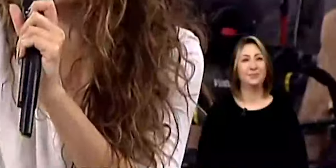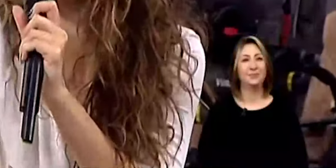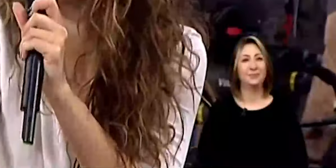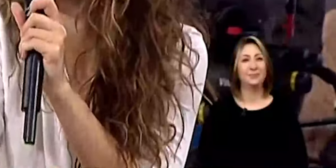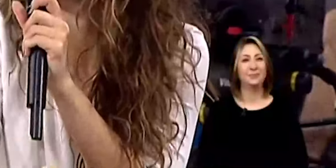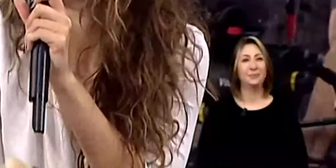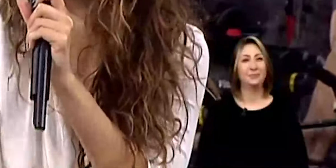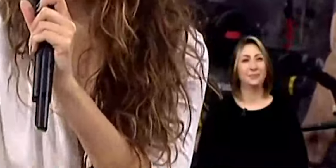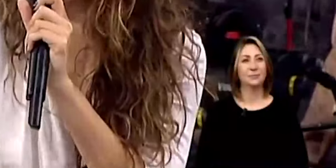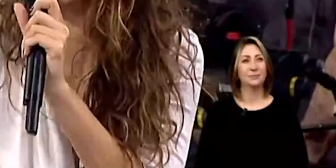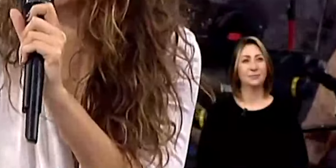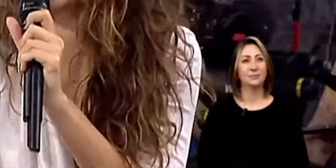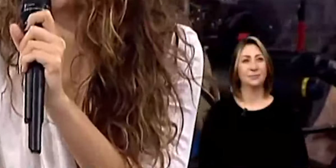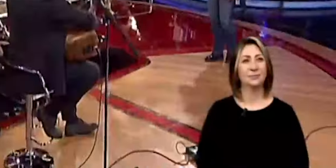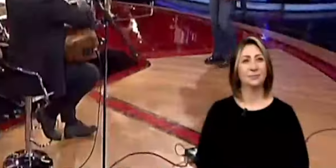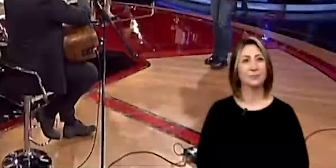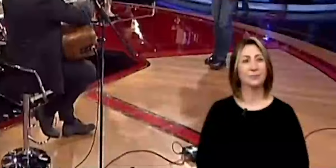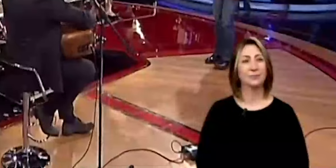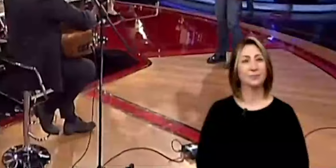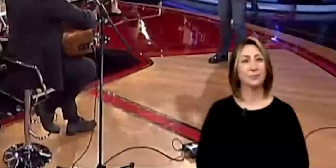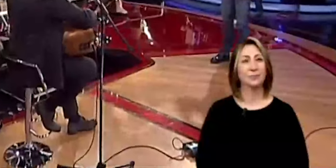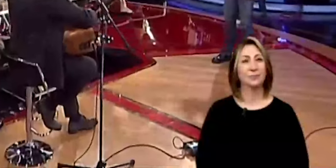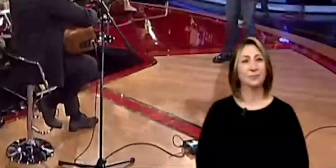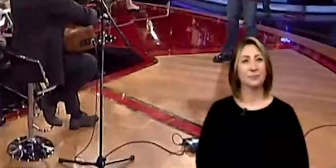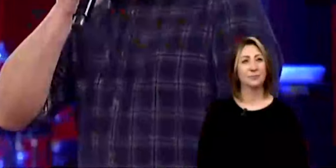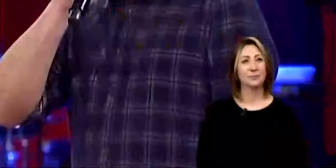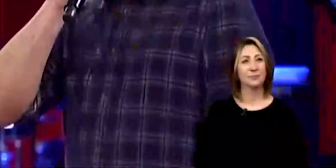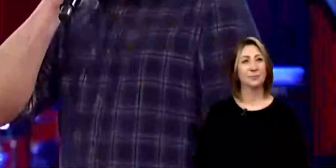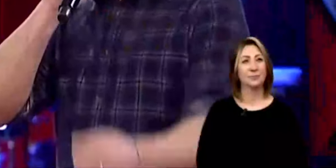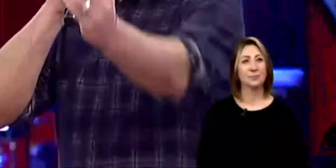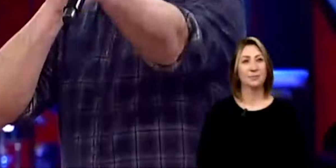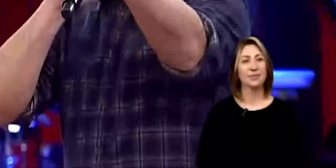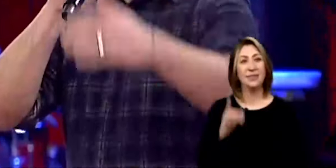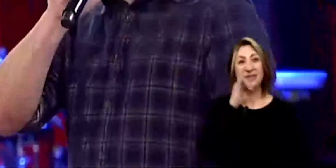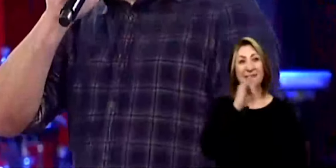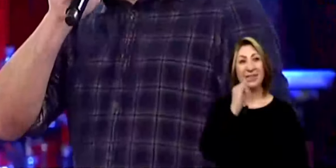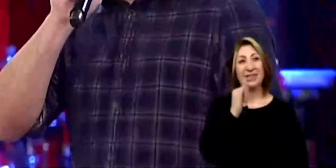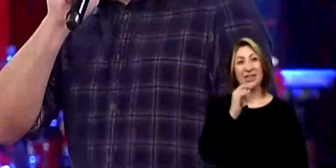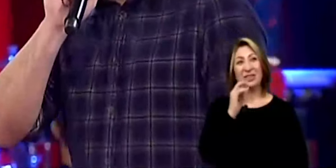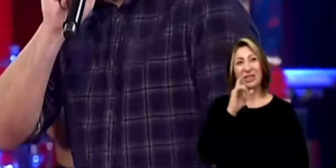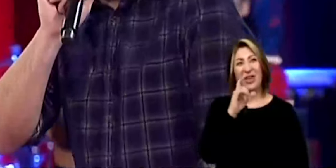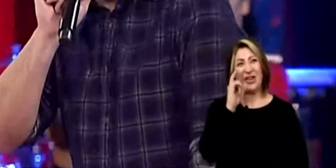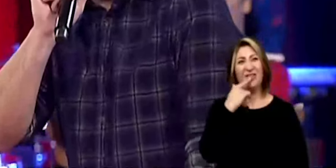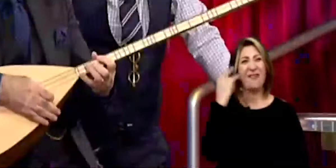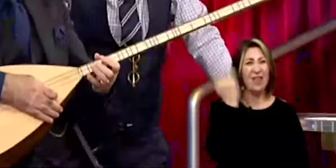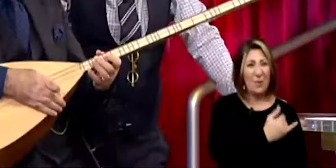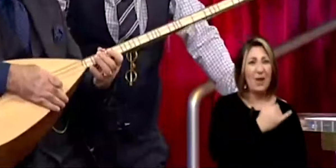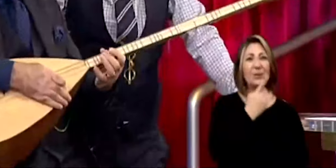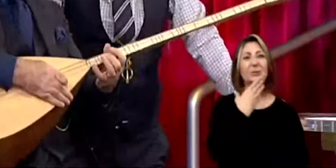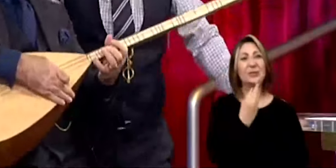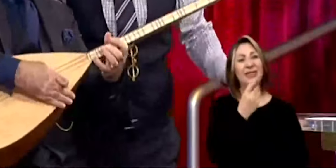Yerime söyledi zaten. Çok da güzel söyledi. Çirkin laflarıma bu güzellikle cevap verdiğiniz için çok teşekkür